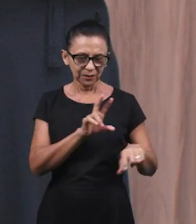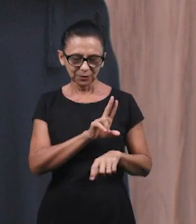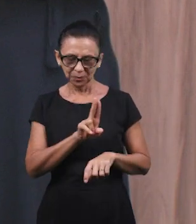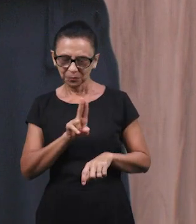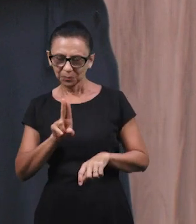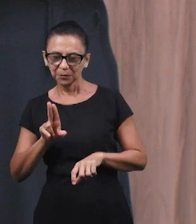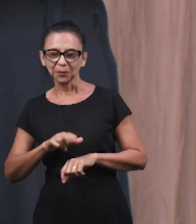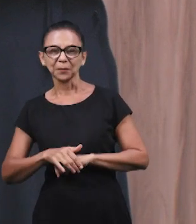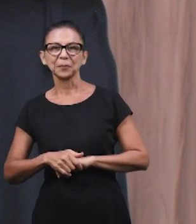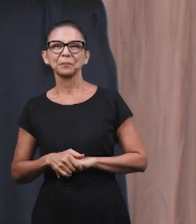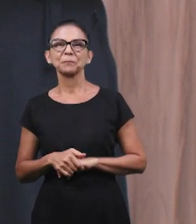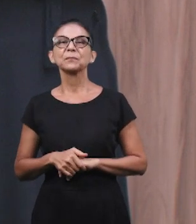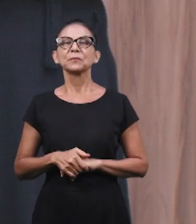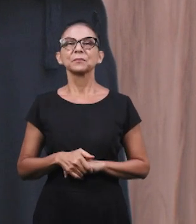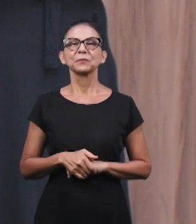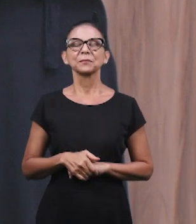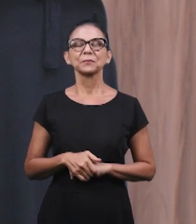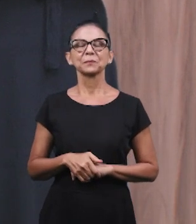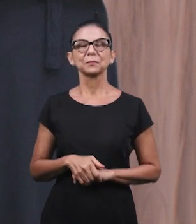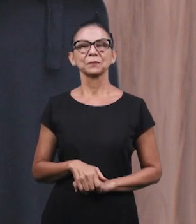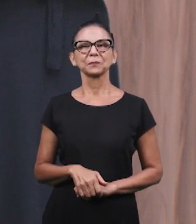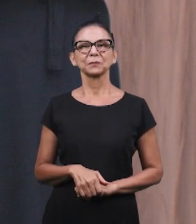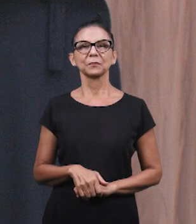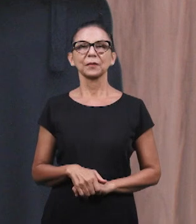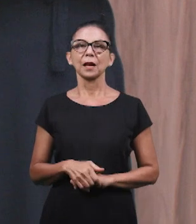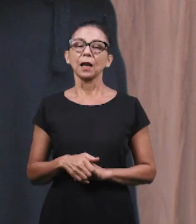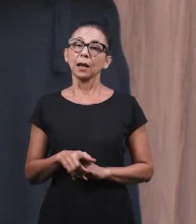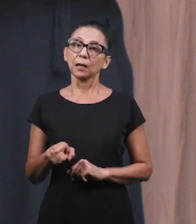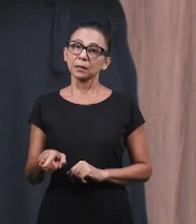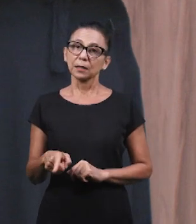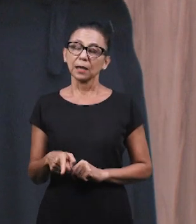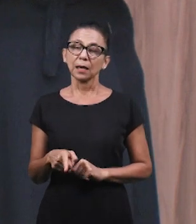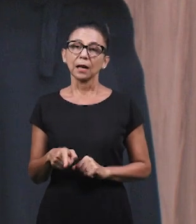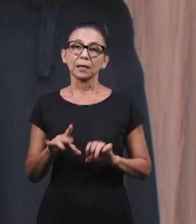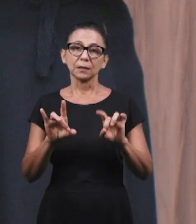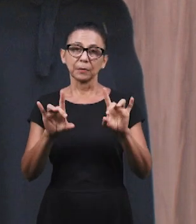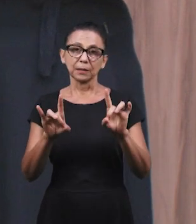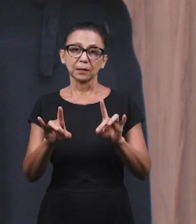qui ont encore des problèmes de la communication.